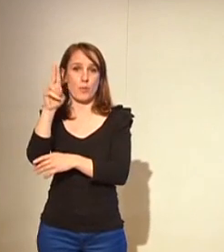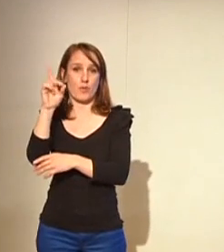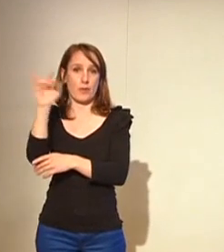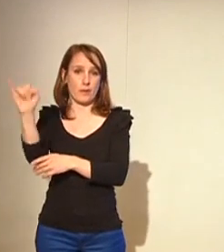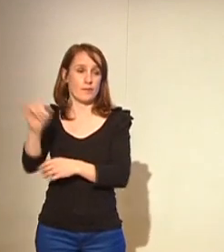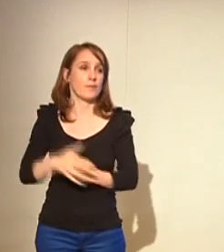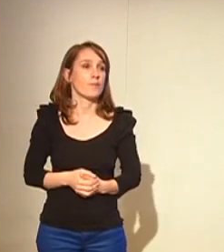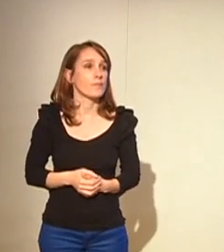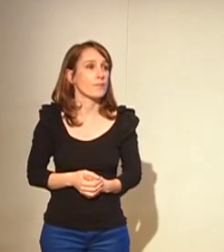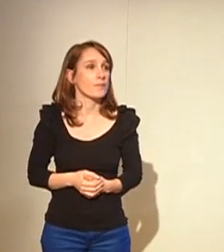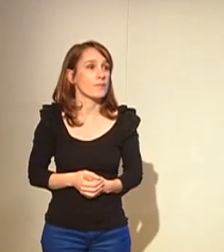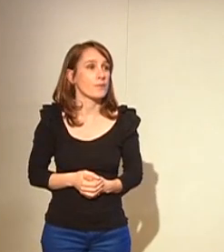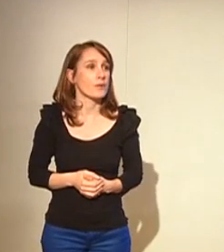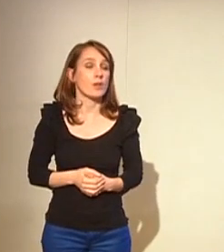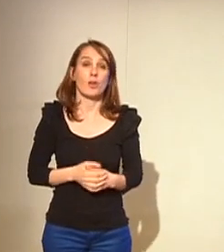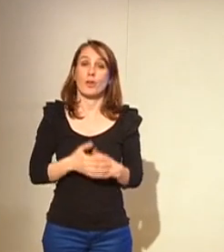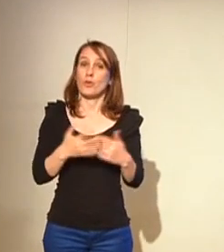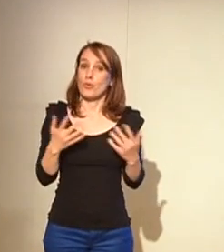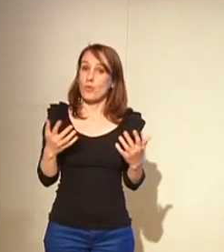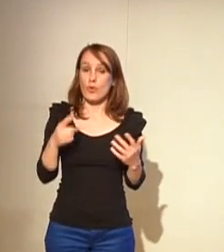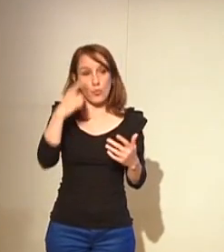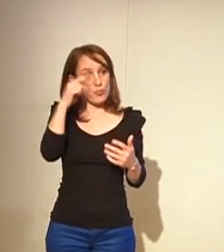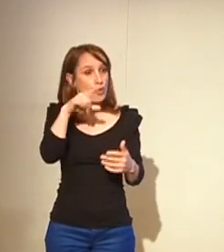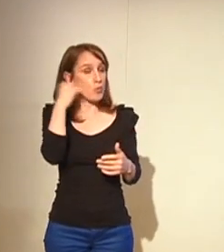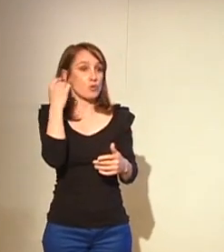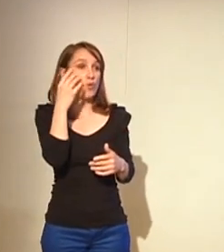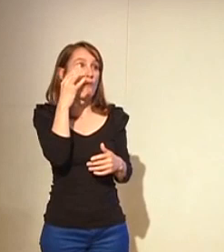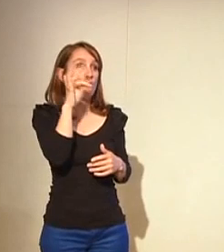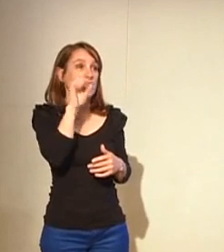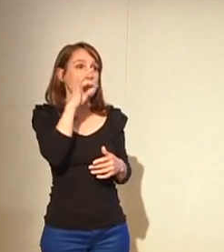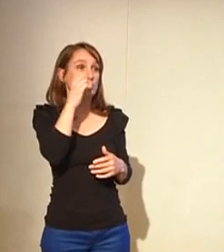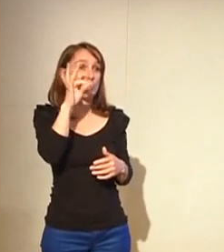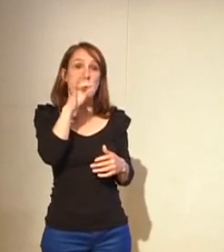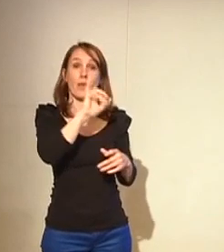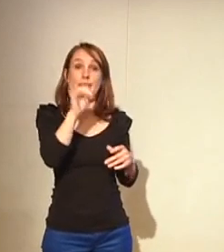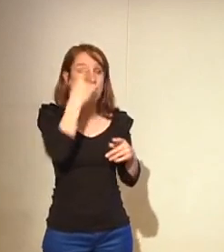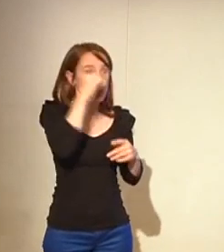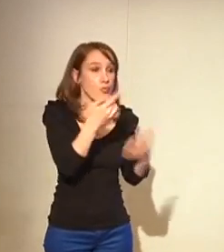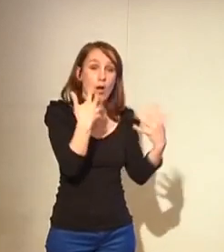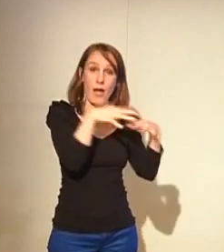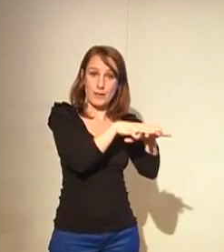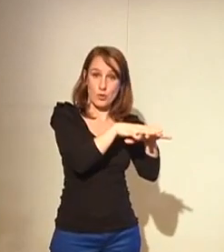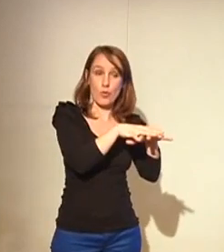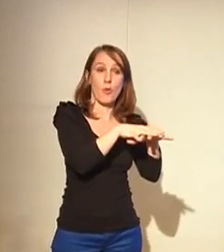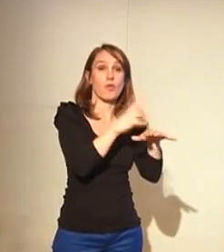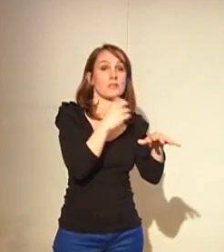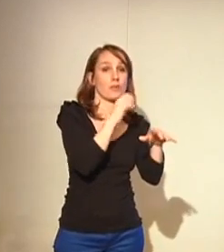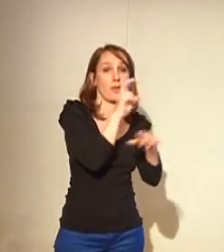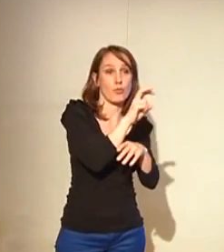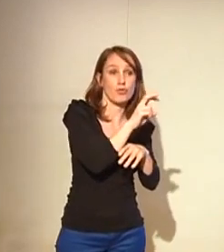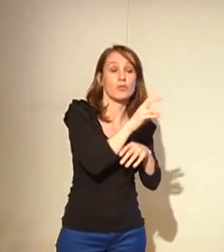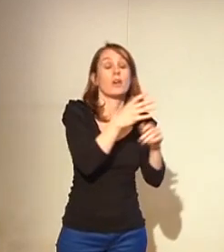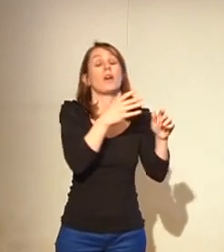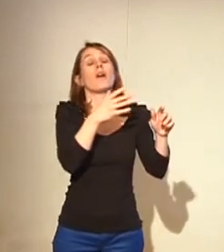umpudi donc pour monsieur fristau qui est pour rassemblement qui ne prend pas part au vote les trois autres